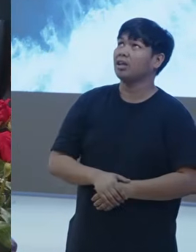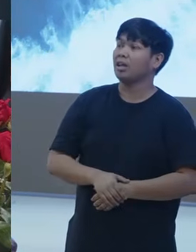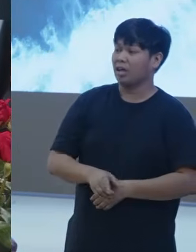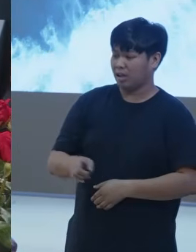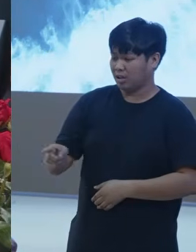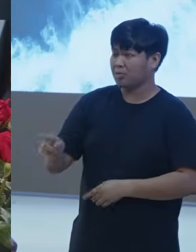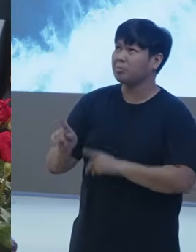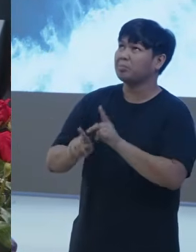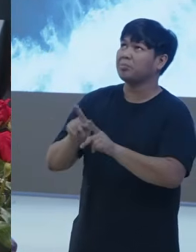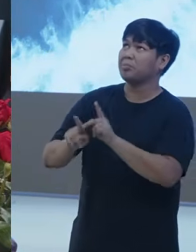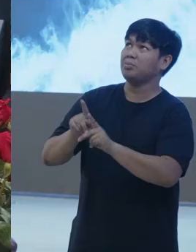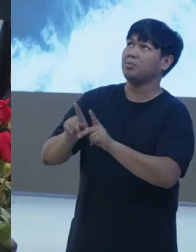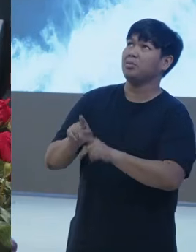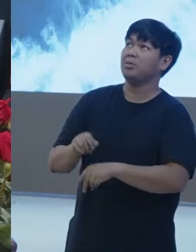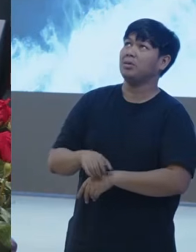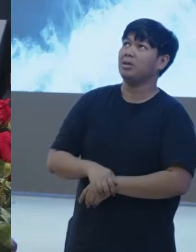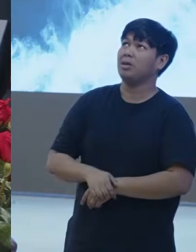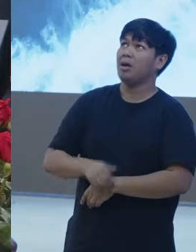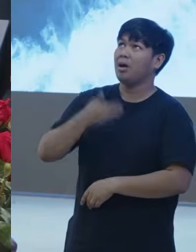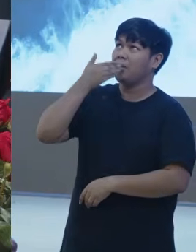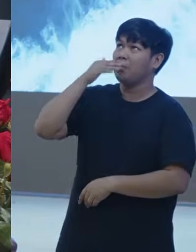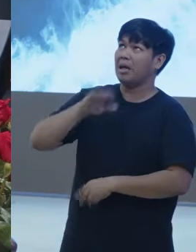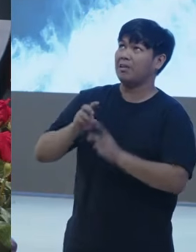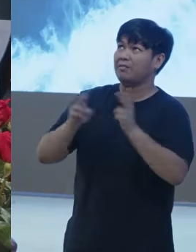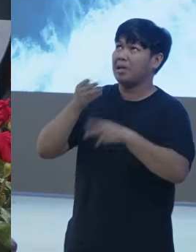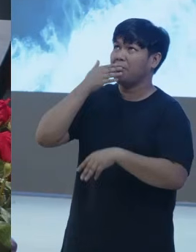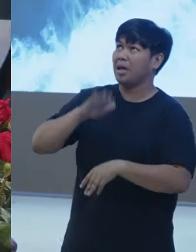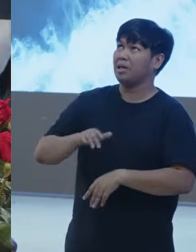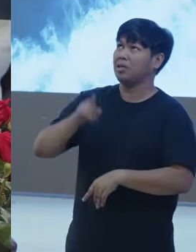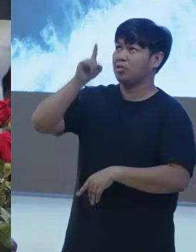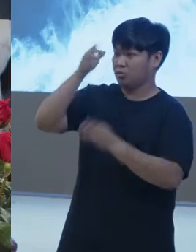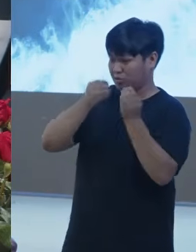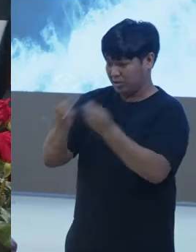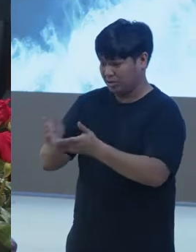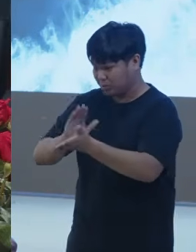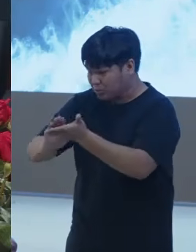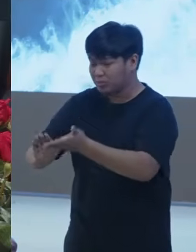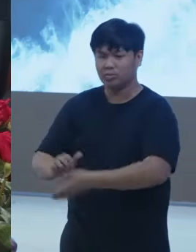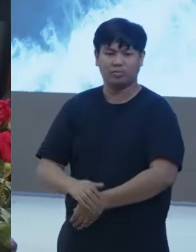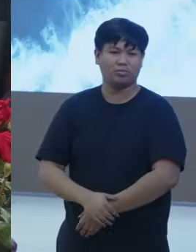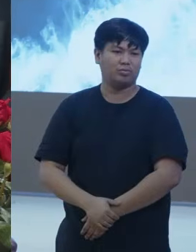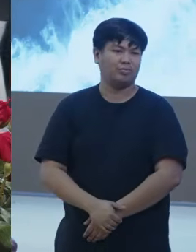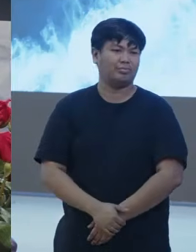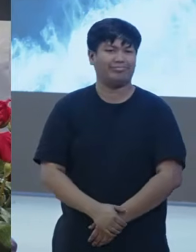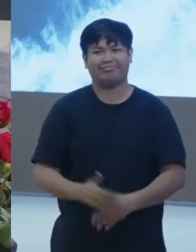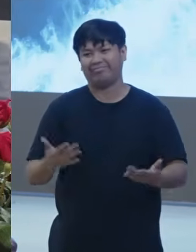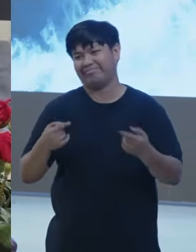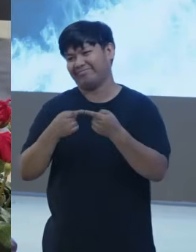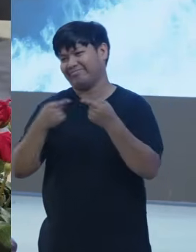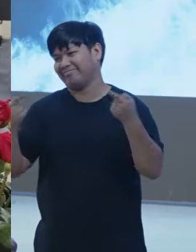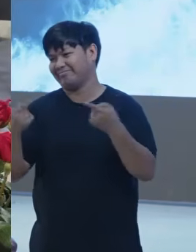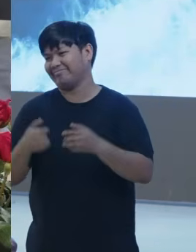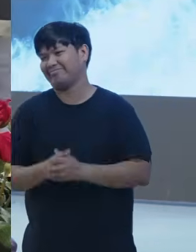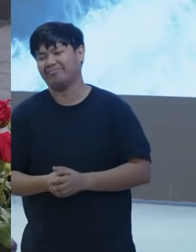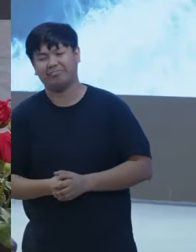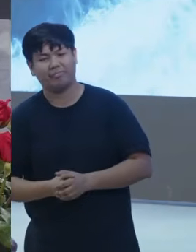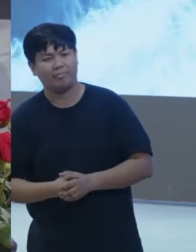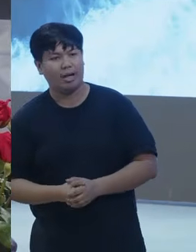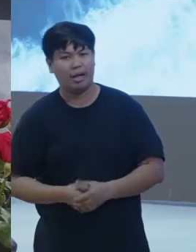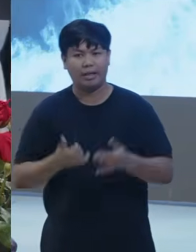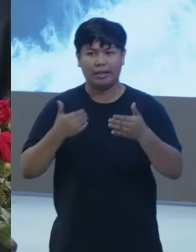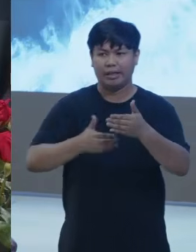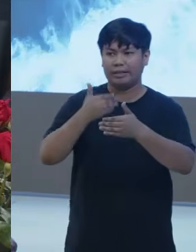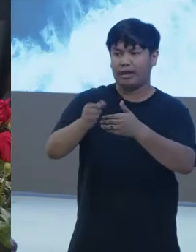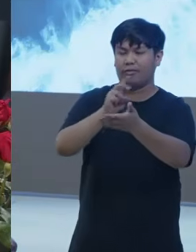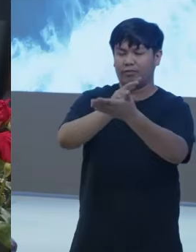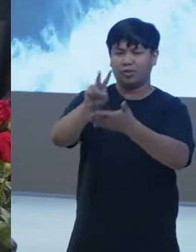So nagalit si Jonah sa pagpapatawad ng Diyos. Pangalawa, makikita natin sa verse 2, ang panalangin